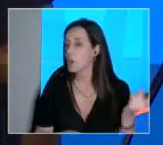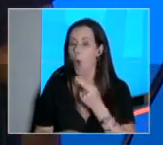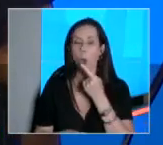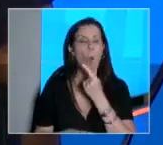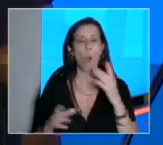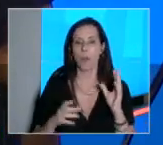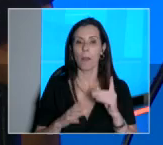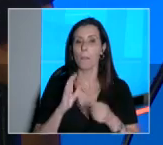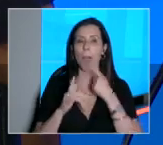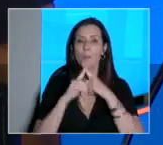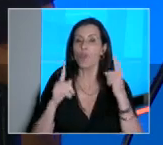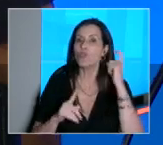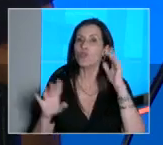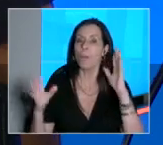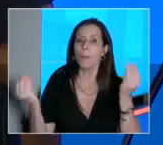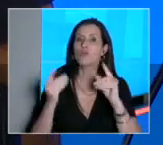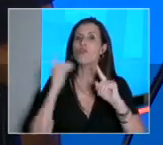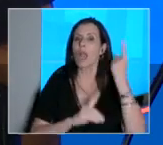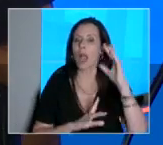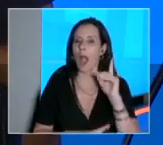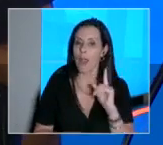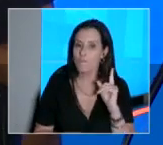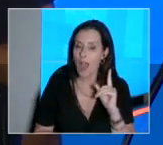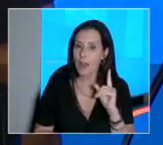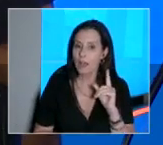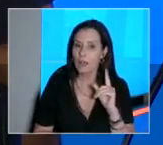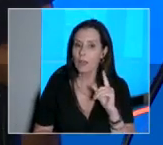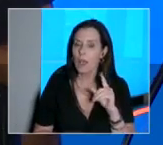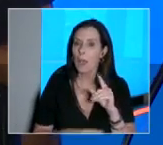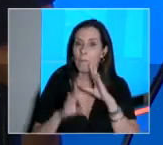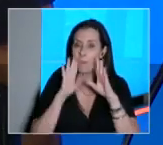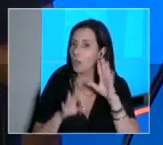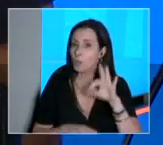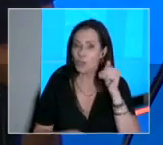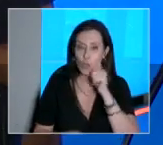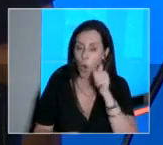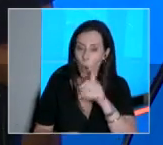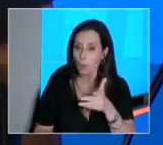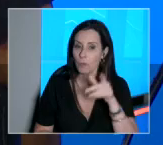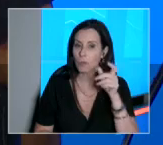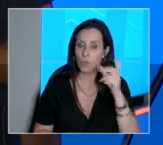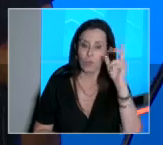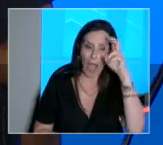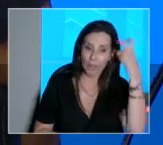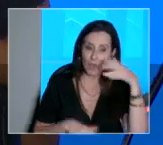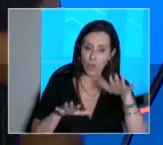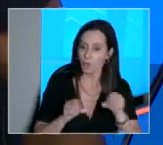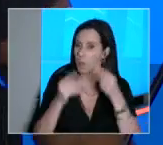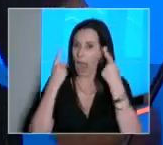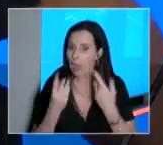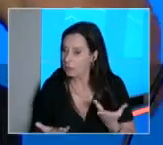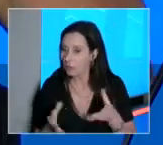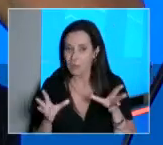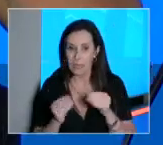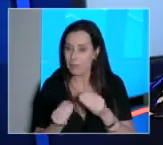בירושלים. פעם בשנה אתה שומע על אירוע, אבל ברשת אתה מוצא כל יום פוסטים של הערבי שיושב ליד החרדי,